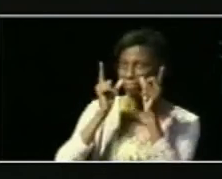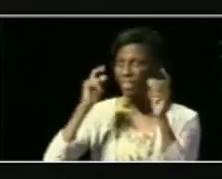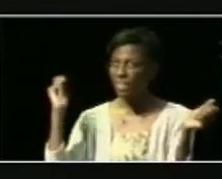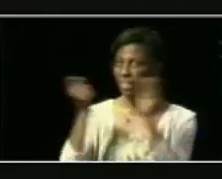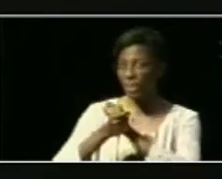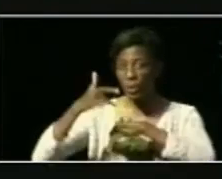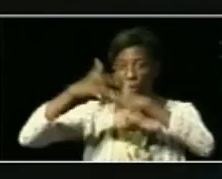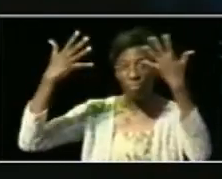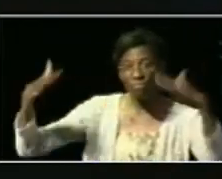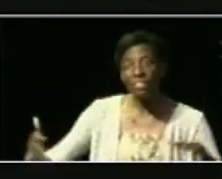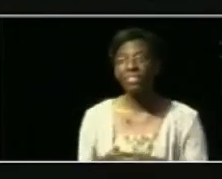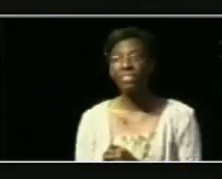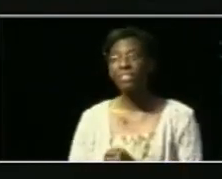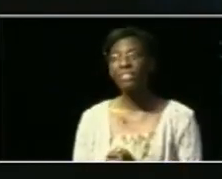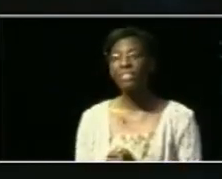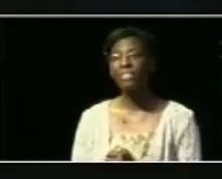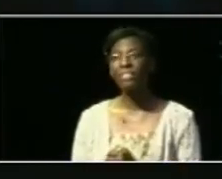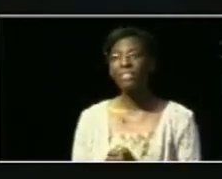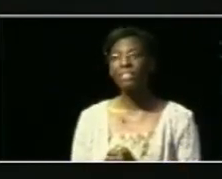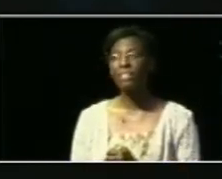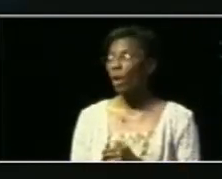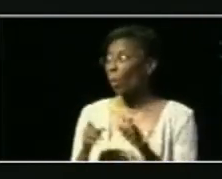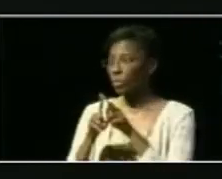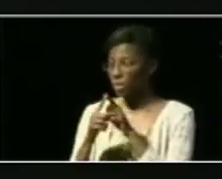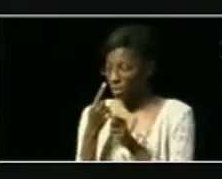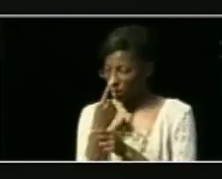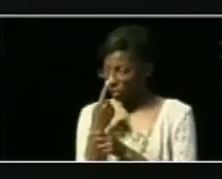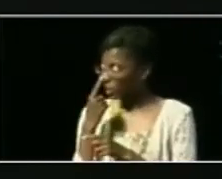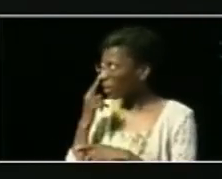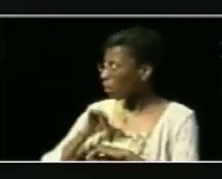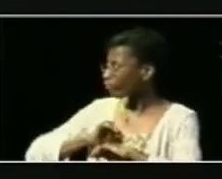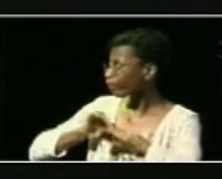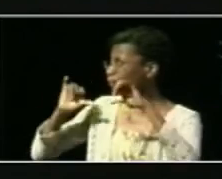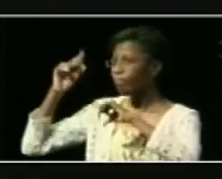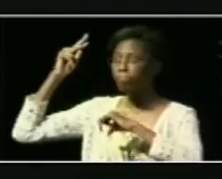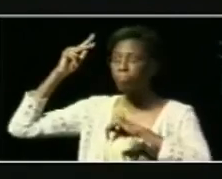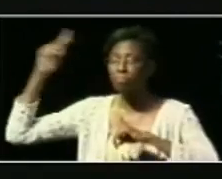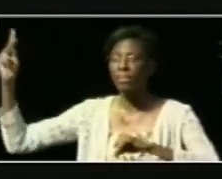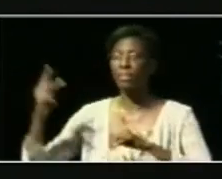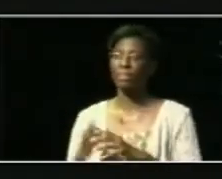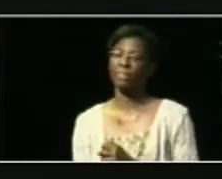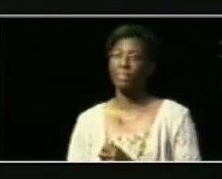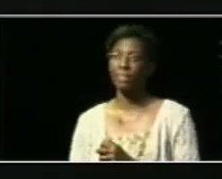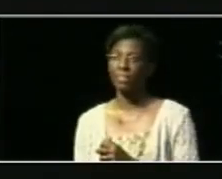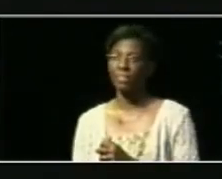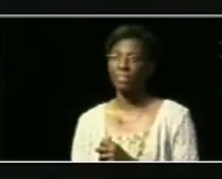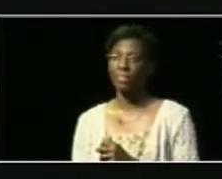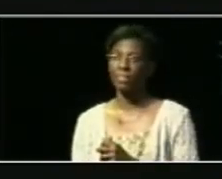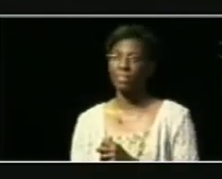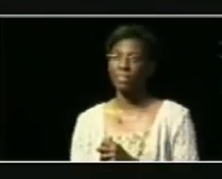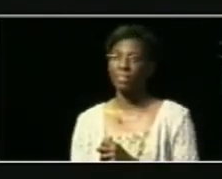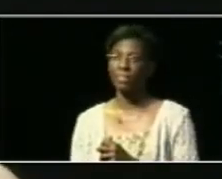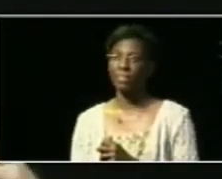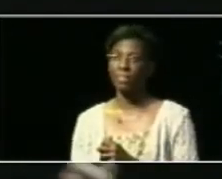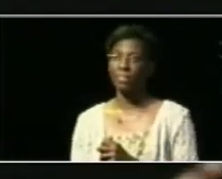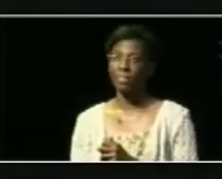le réveil en vue de la mission. To feel the power of God. Recevoir la puissance du Saint-Esprit. Through the Holy